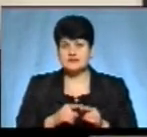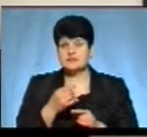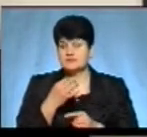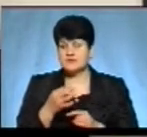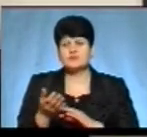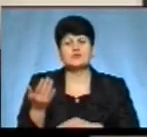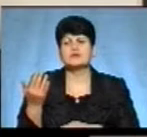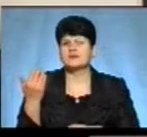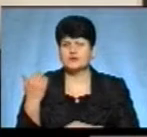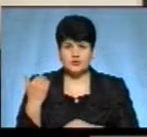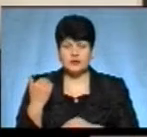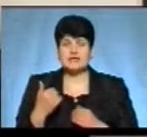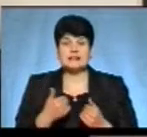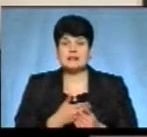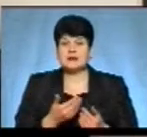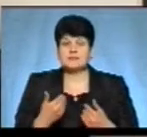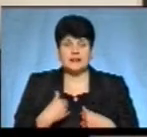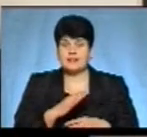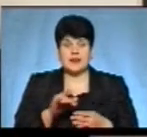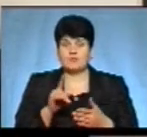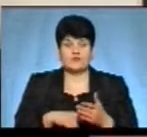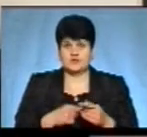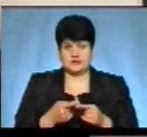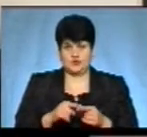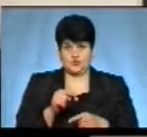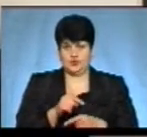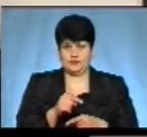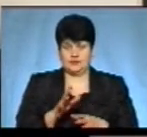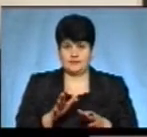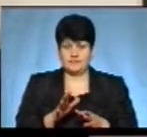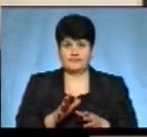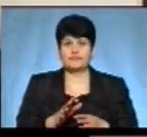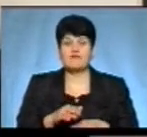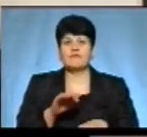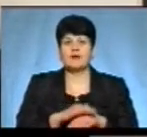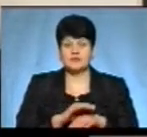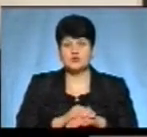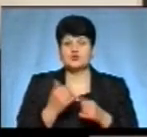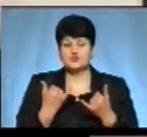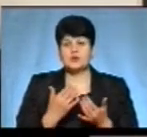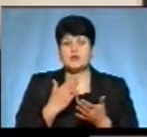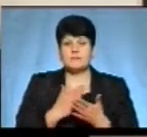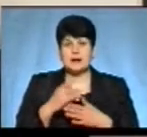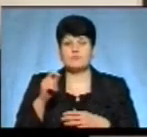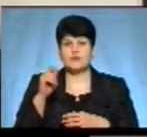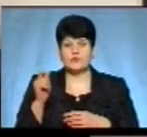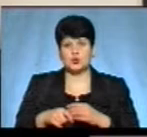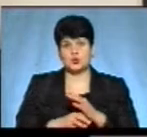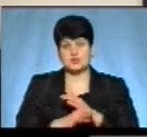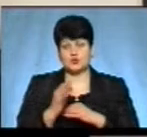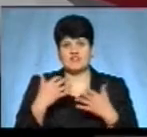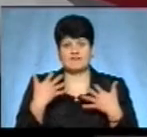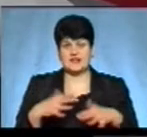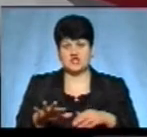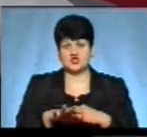дуже давно. І ми, не повіривши цьому, ми фактично сьогодні маємо війну на Сході і